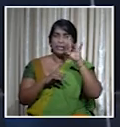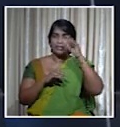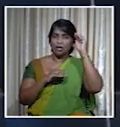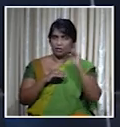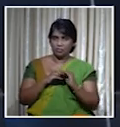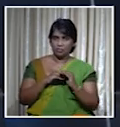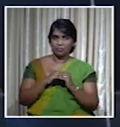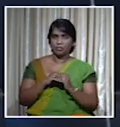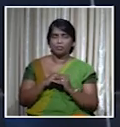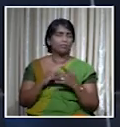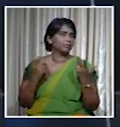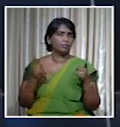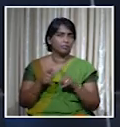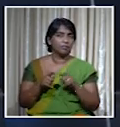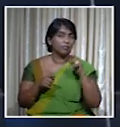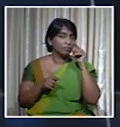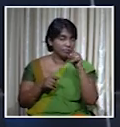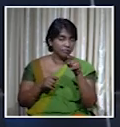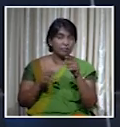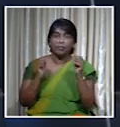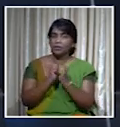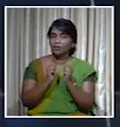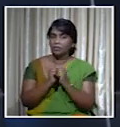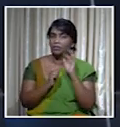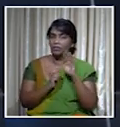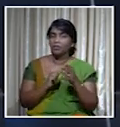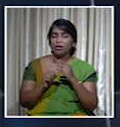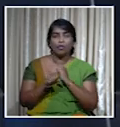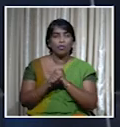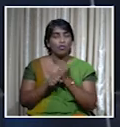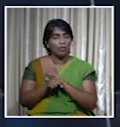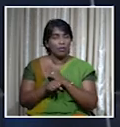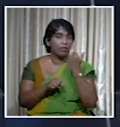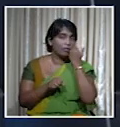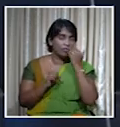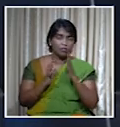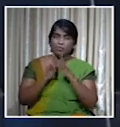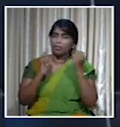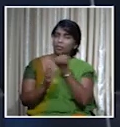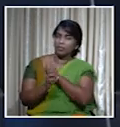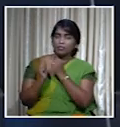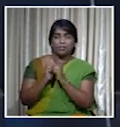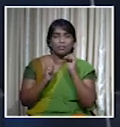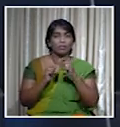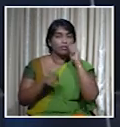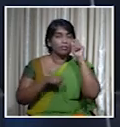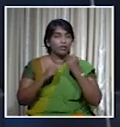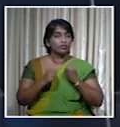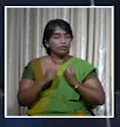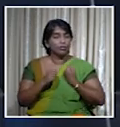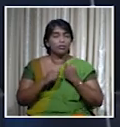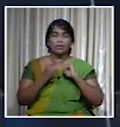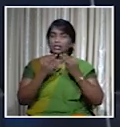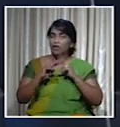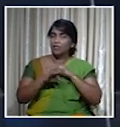කරලා තියෙන්නේ ඒතර ඔබතුමාලා එහෙම කරනකොට මේ කොවිඩ් වසංගතය ඇතුලේ විශාල කැපකිරීමක් කරලා සේවකයෝ වෛද්‍යවරු